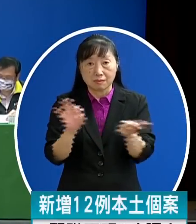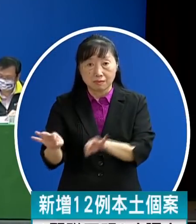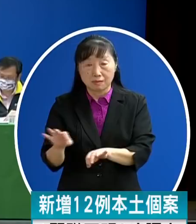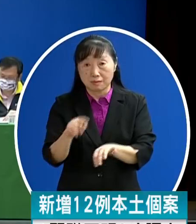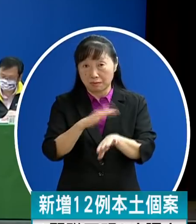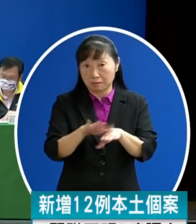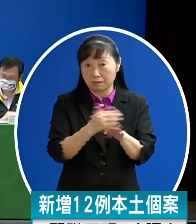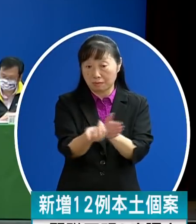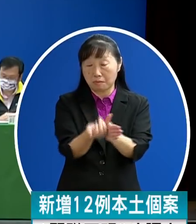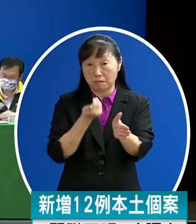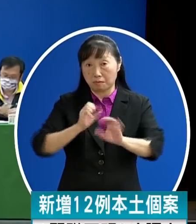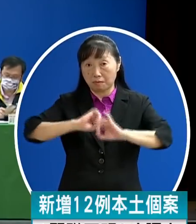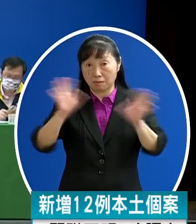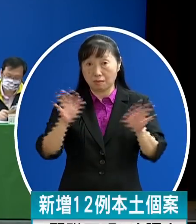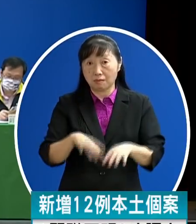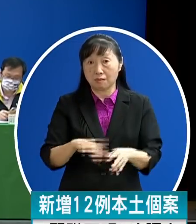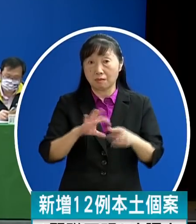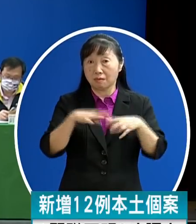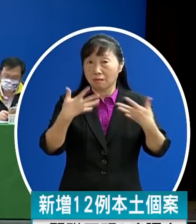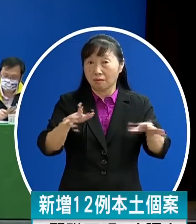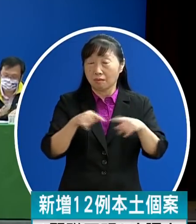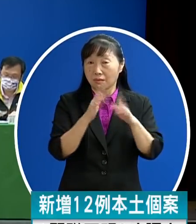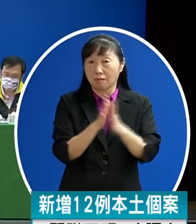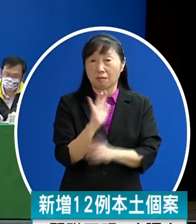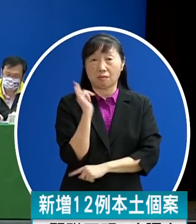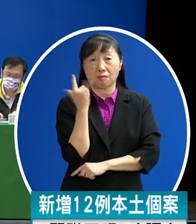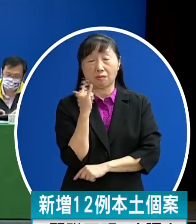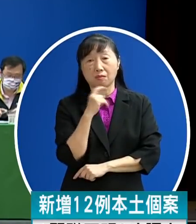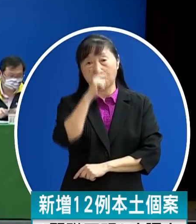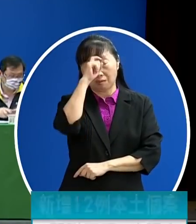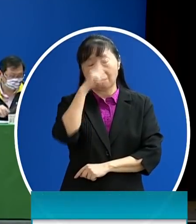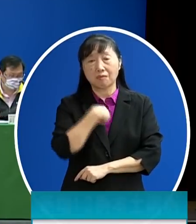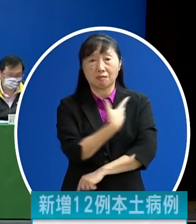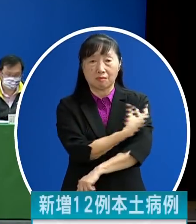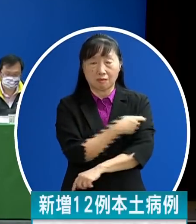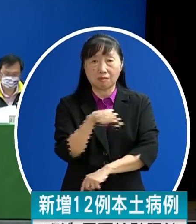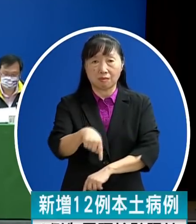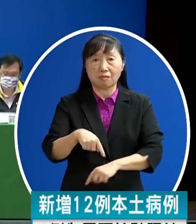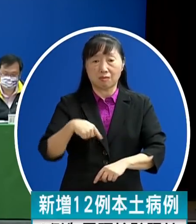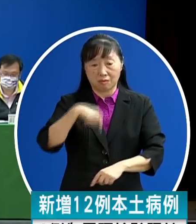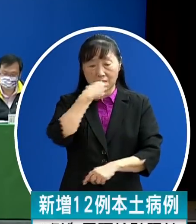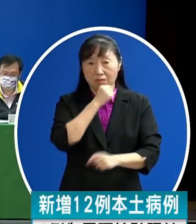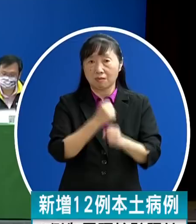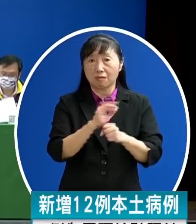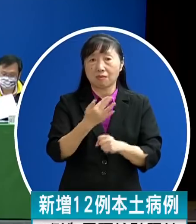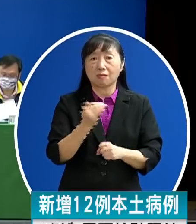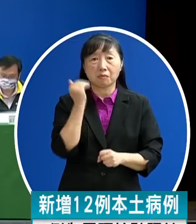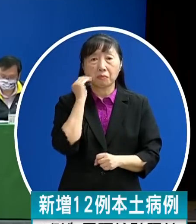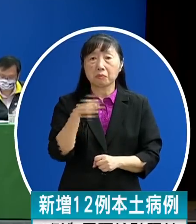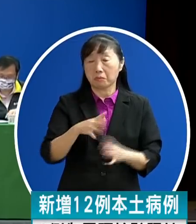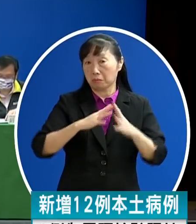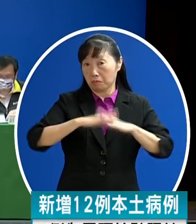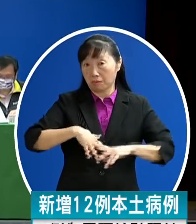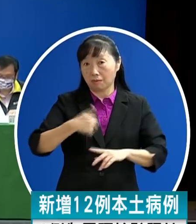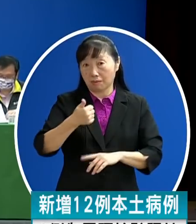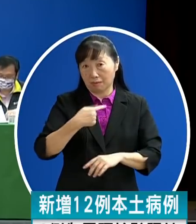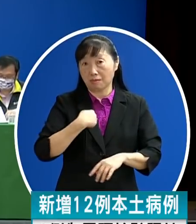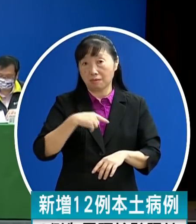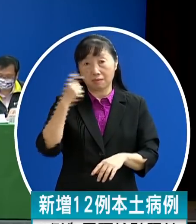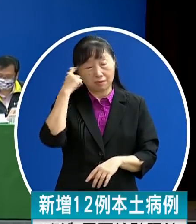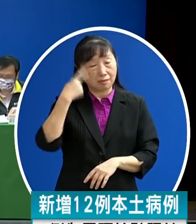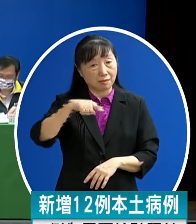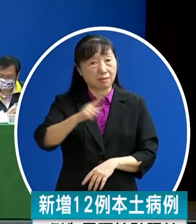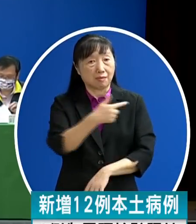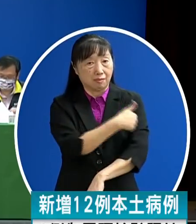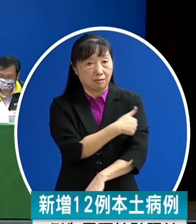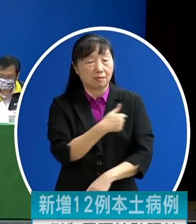前的来说？那现在有很多人其实是期待国产的啦。那昨天是说供货稳定的话，我们才会来做施打。那有没